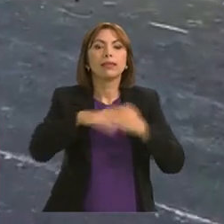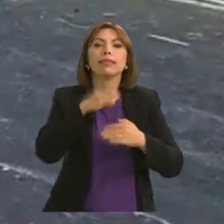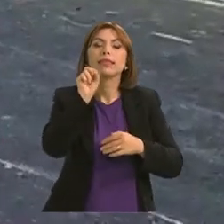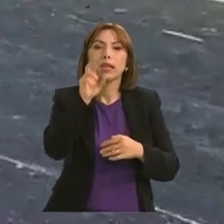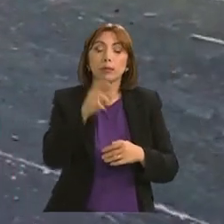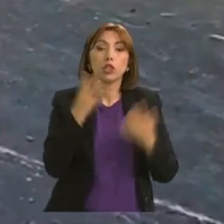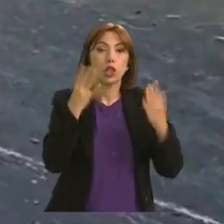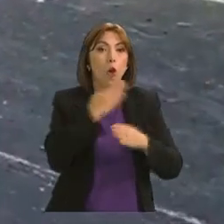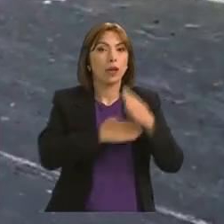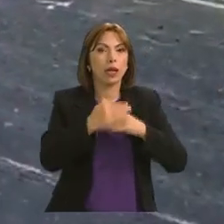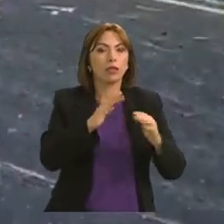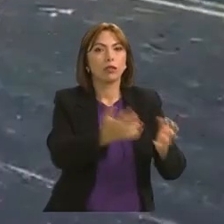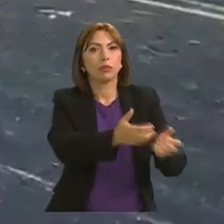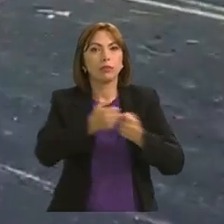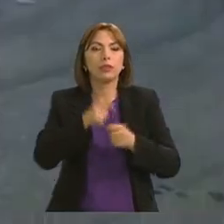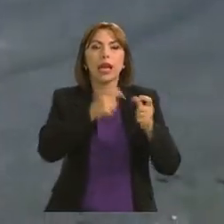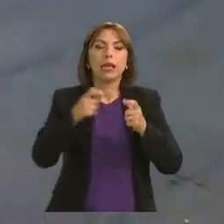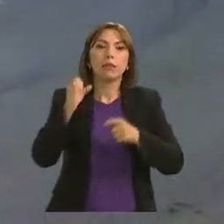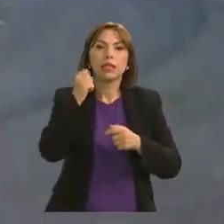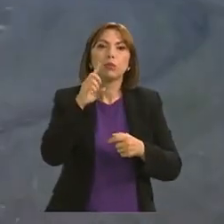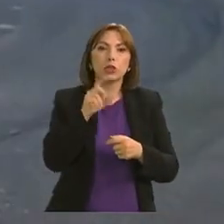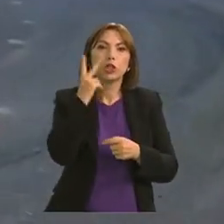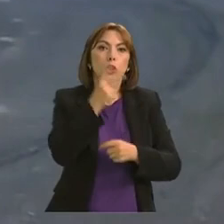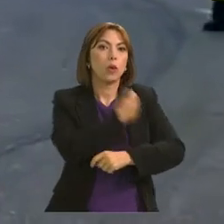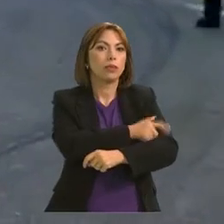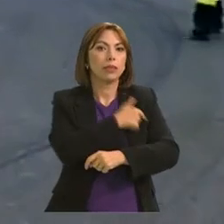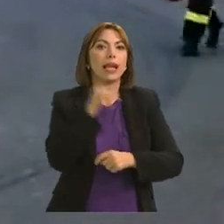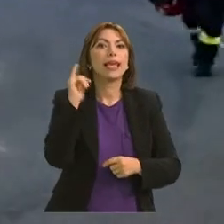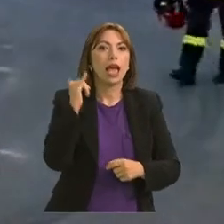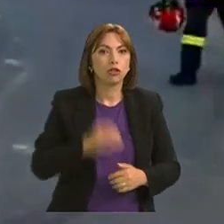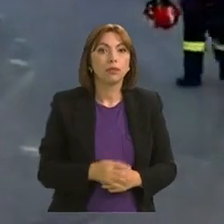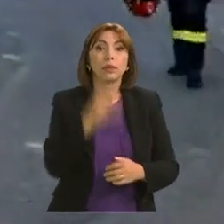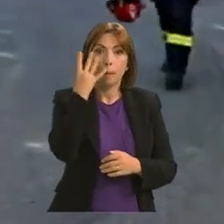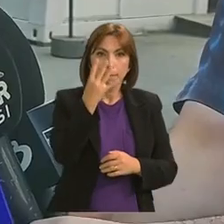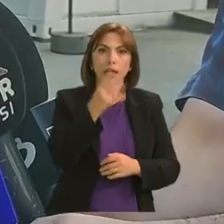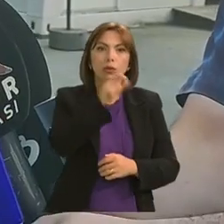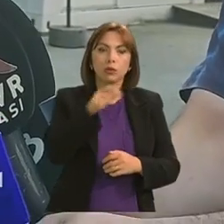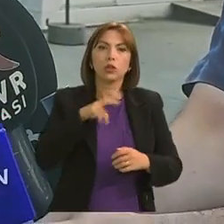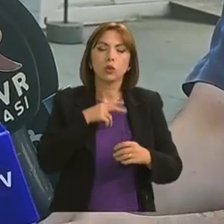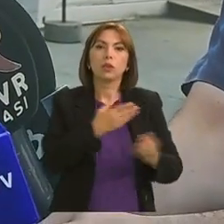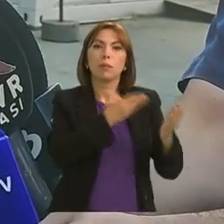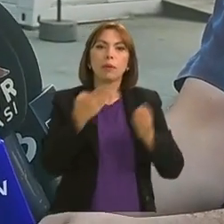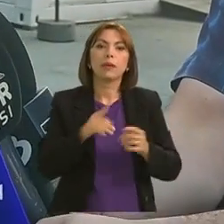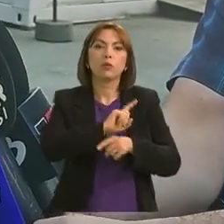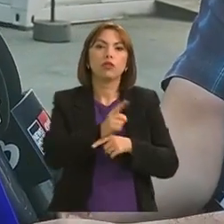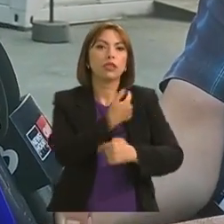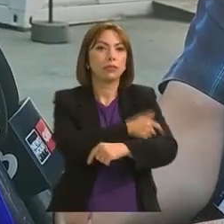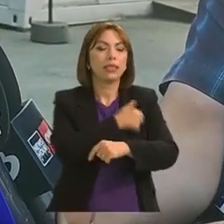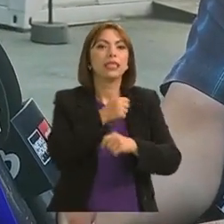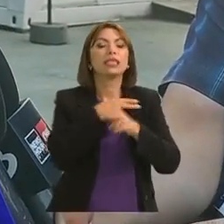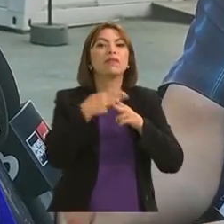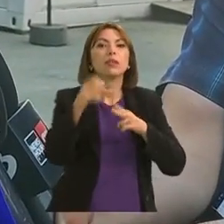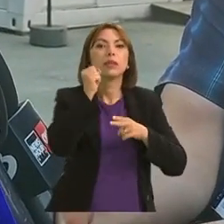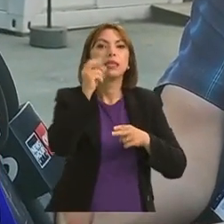9 răniți au fost preluați de echipajele de la Zmurd la 2 spitale din Iași. 4 se află în unitatea primire urgențe a Spitalului Sfântul